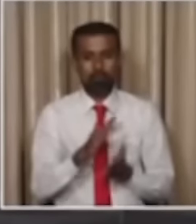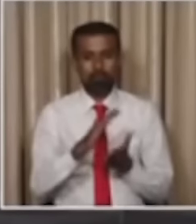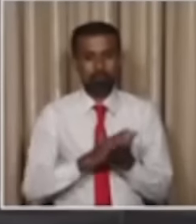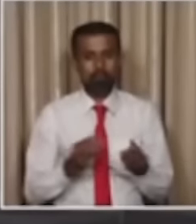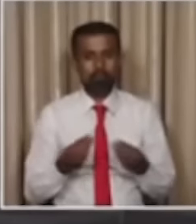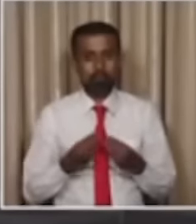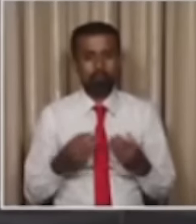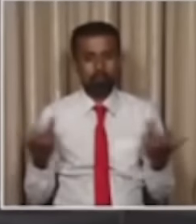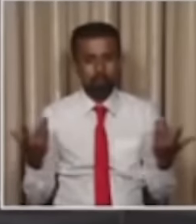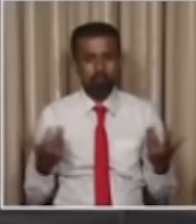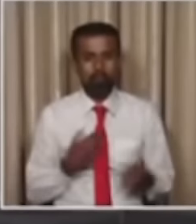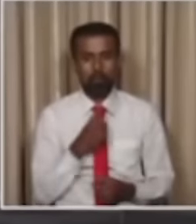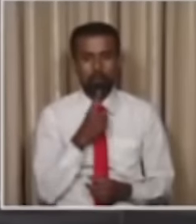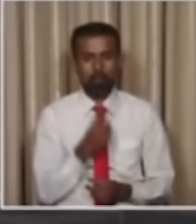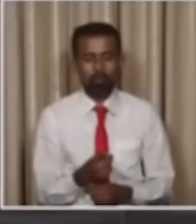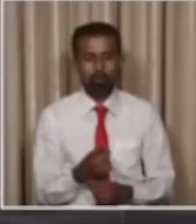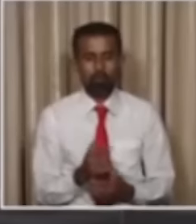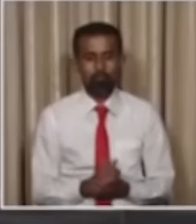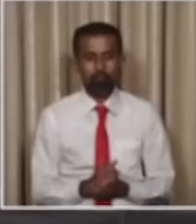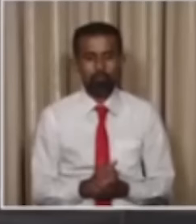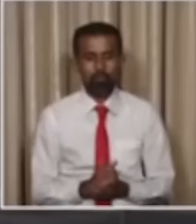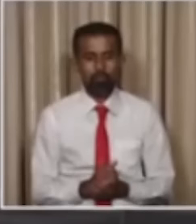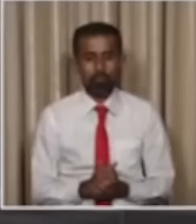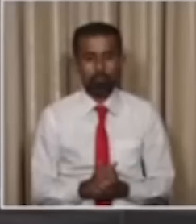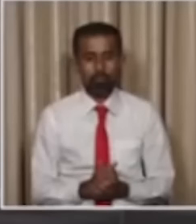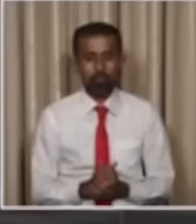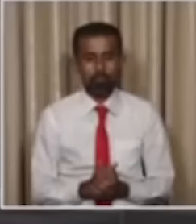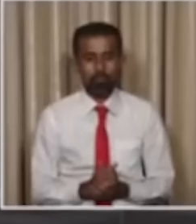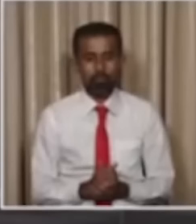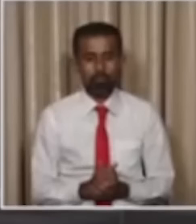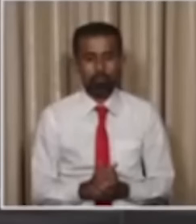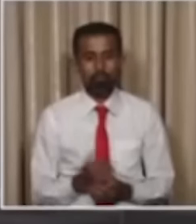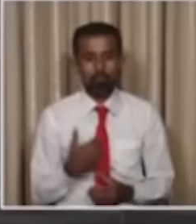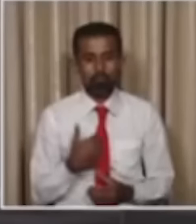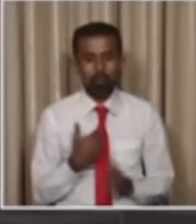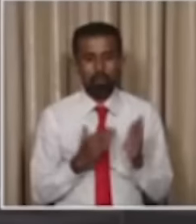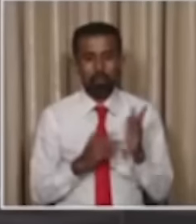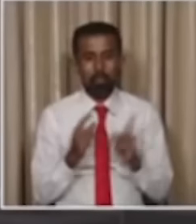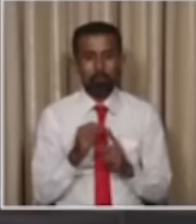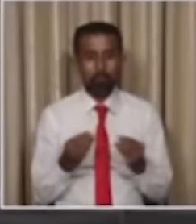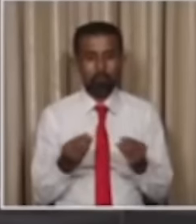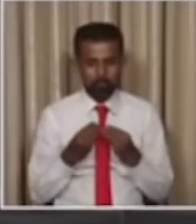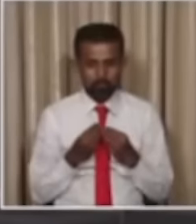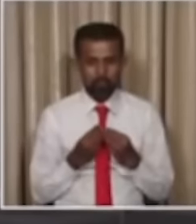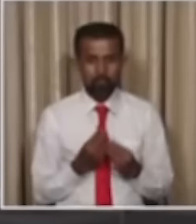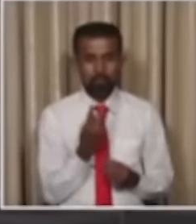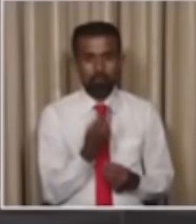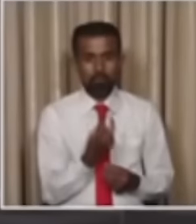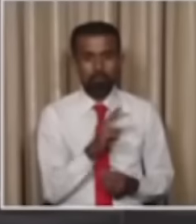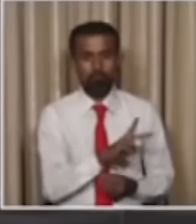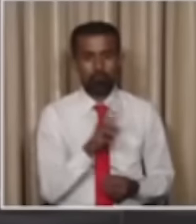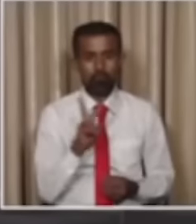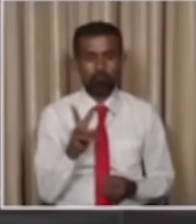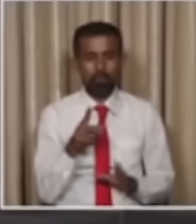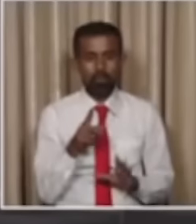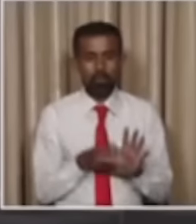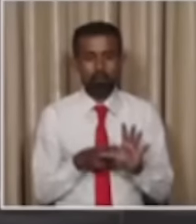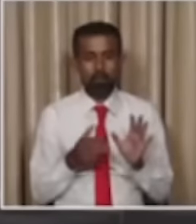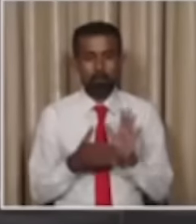කියන එකයි මං කියන්නේ. ඔව්. මම ඇමතිකම බාරගත්තේ 2022